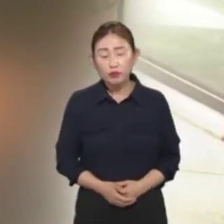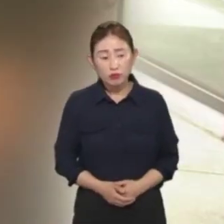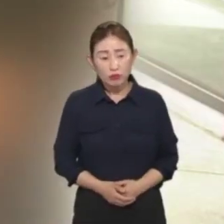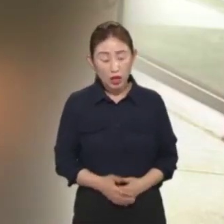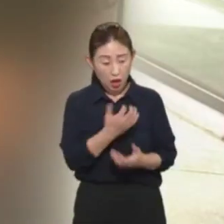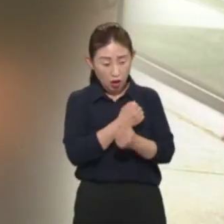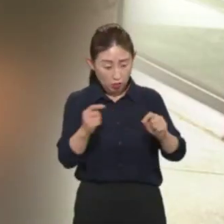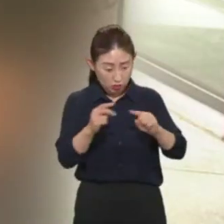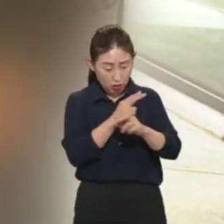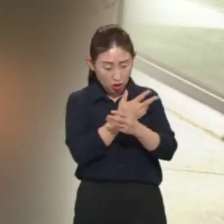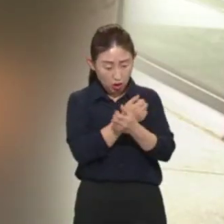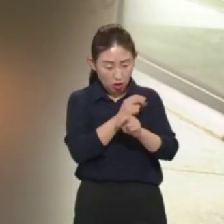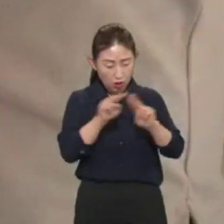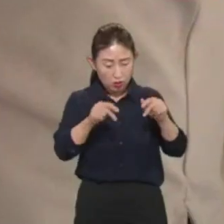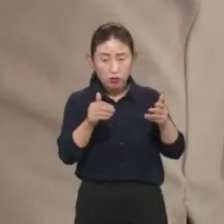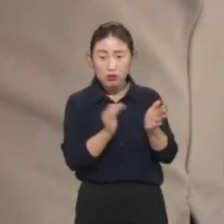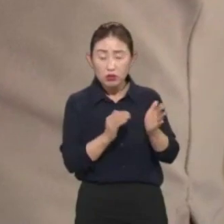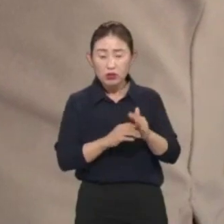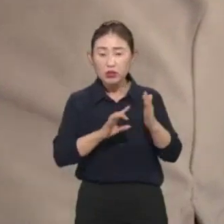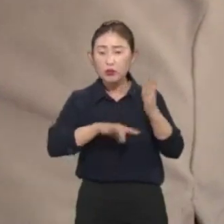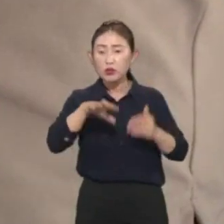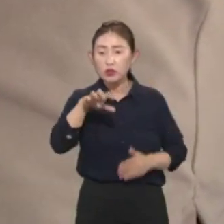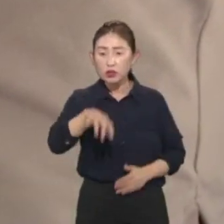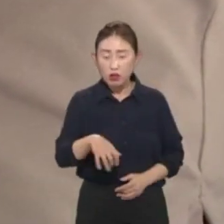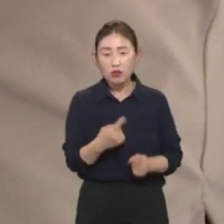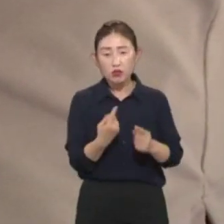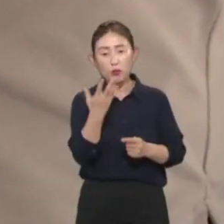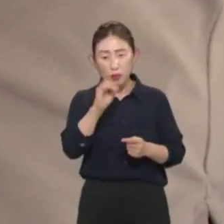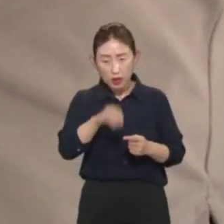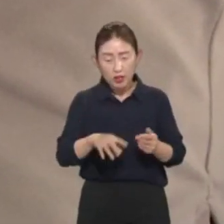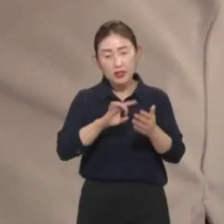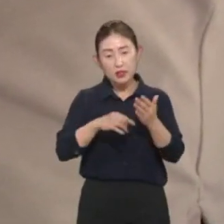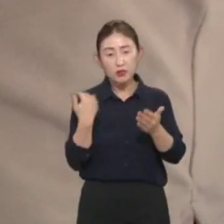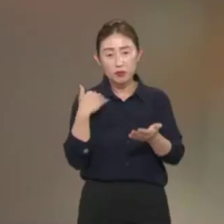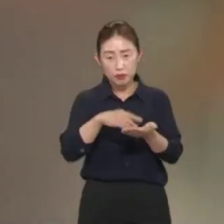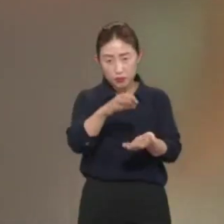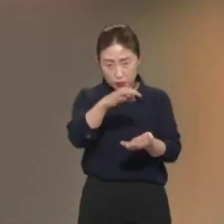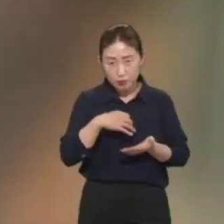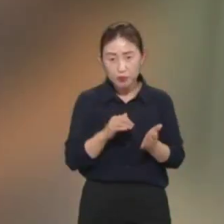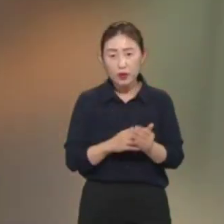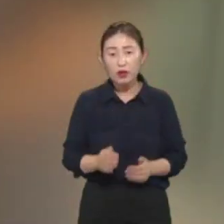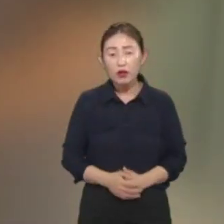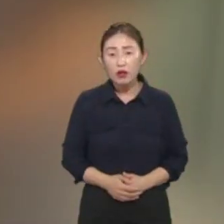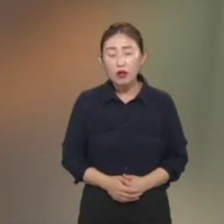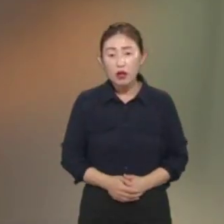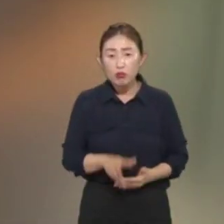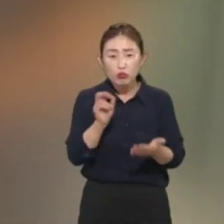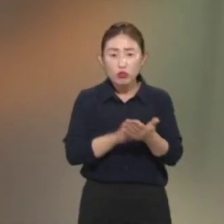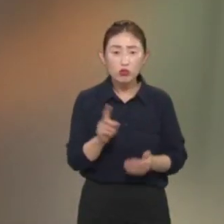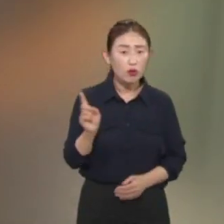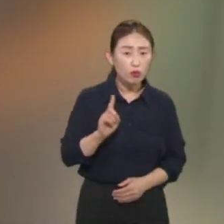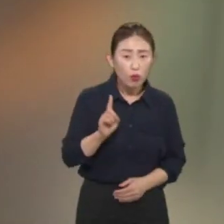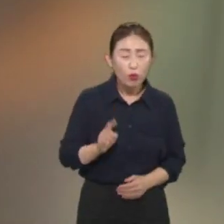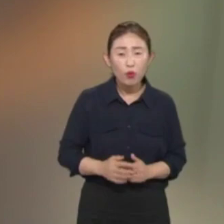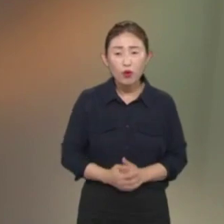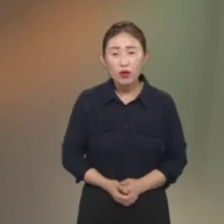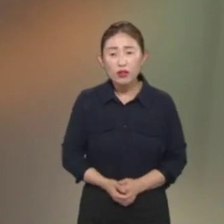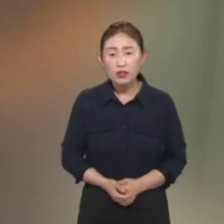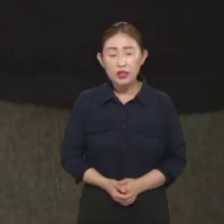계약이 해지된 수분양자들은 세무서에 수천만 원에 이르는 부가가치세를 반환하기도 했습니다. 하지만 문제는